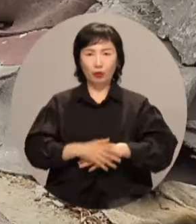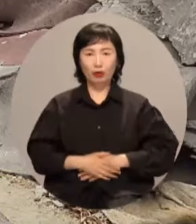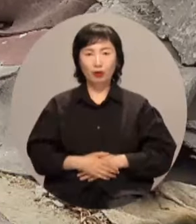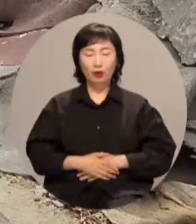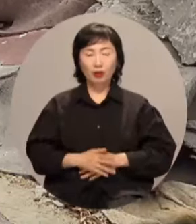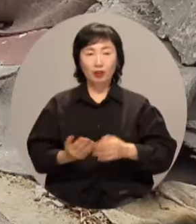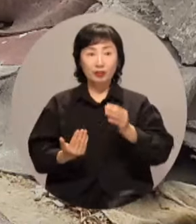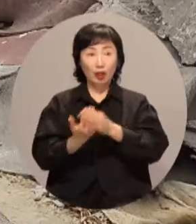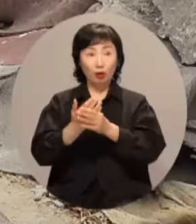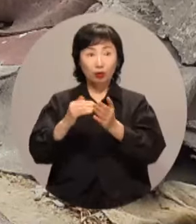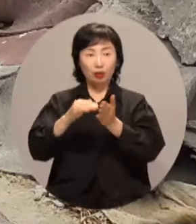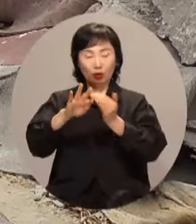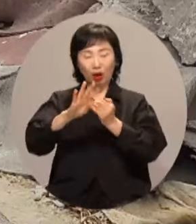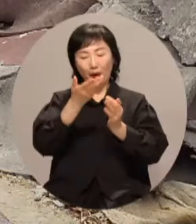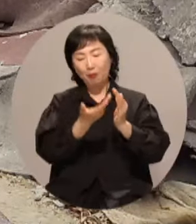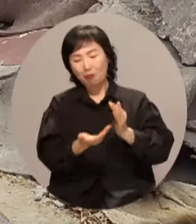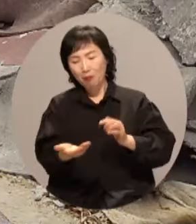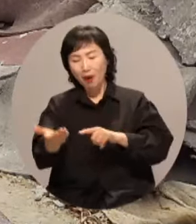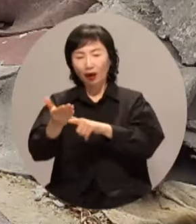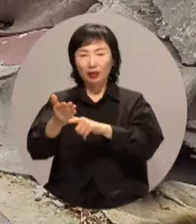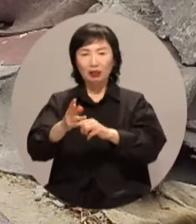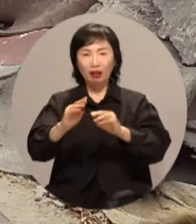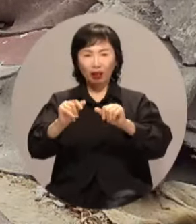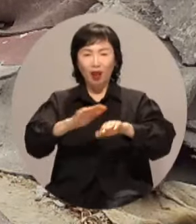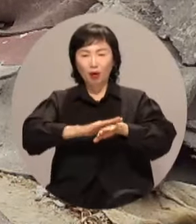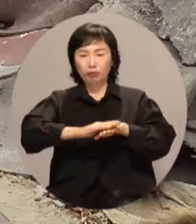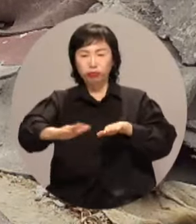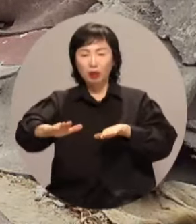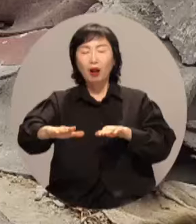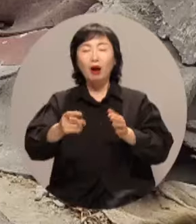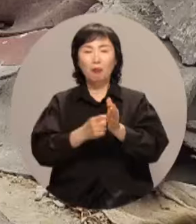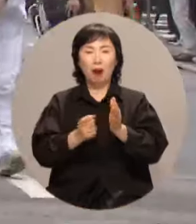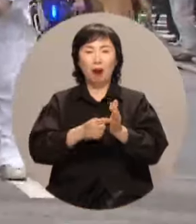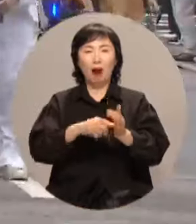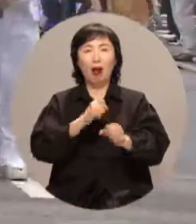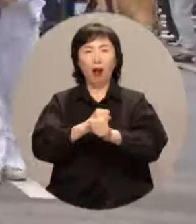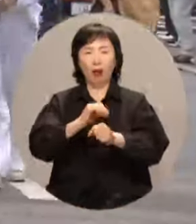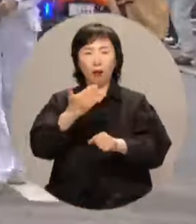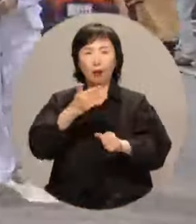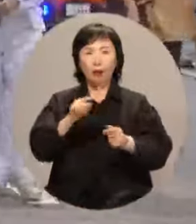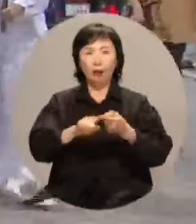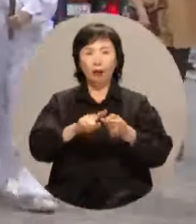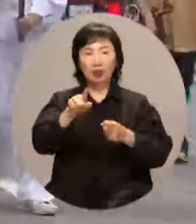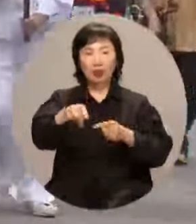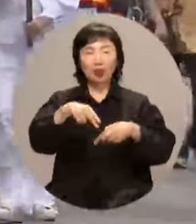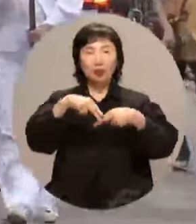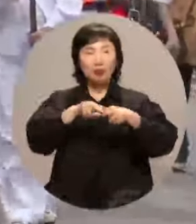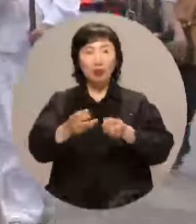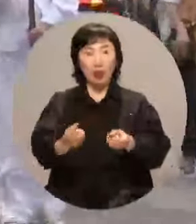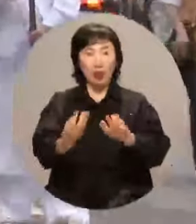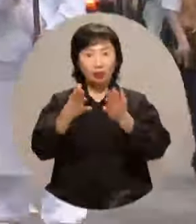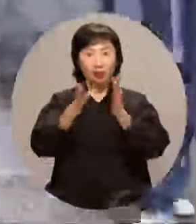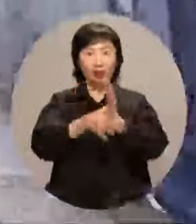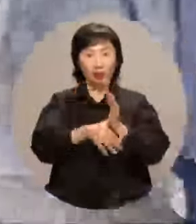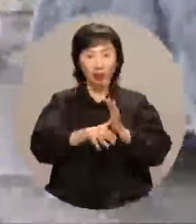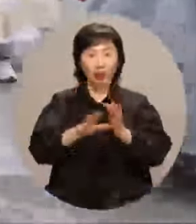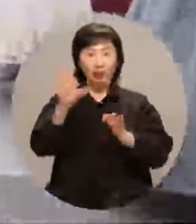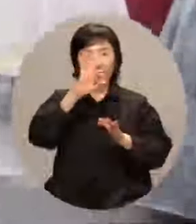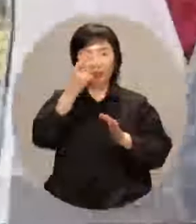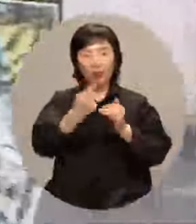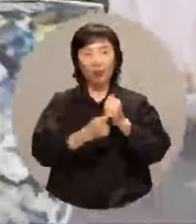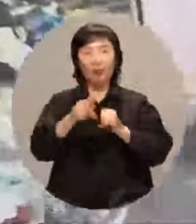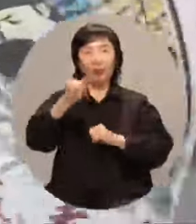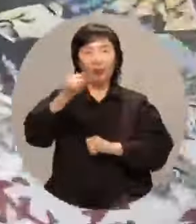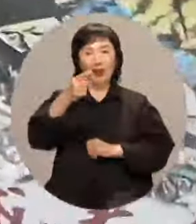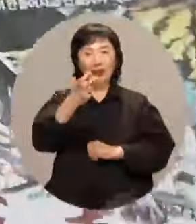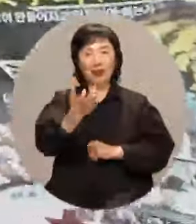난 뒤에야 움푹패인 인도를 메우는 등의 조치가 이뤄졌습니다. 이번 춘향제를 찾은 방문객은 무려